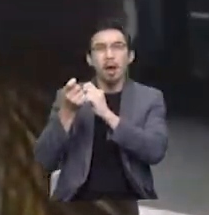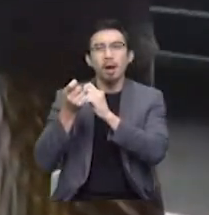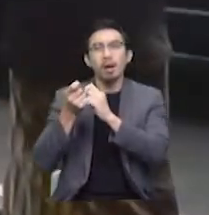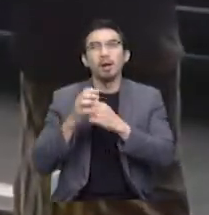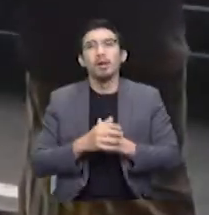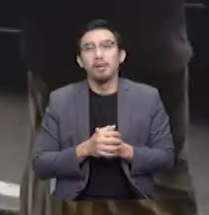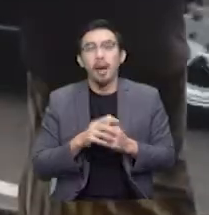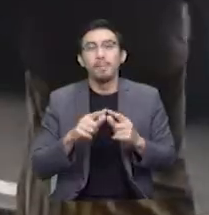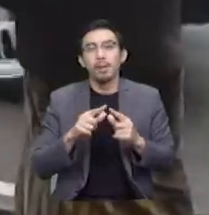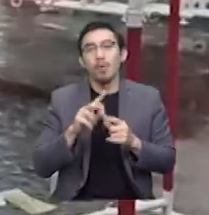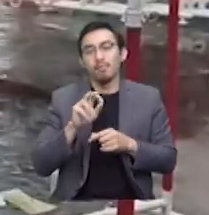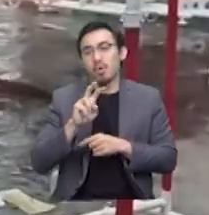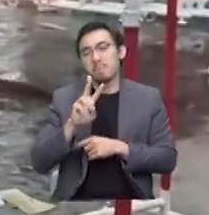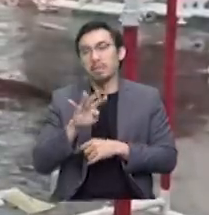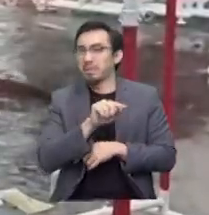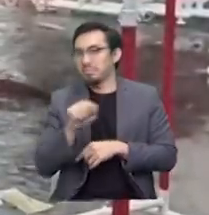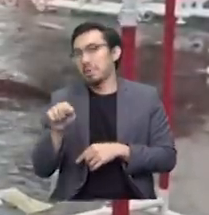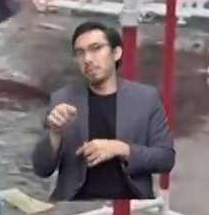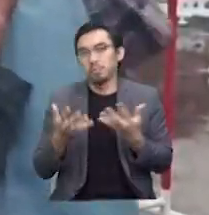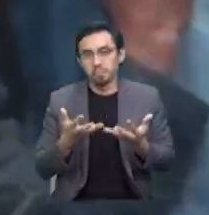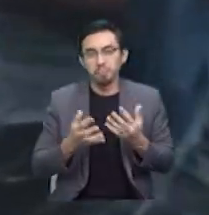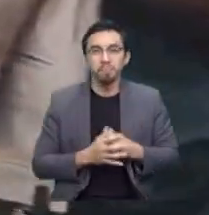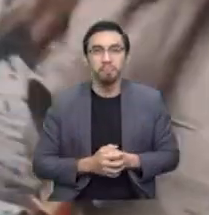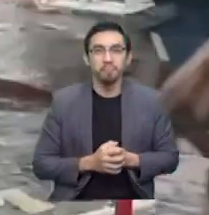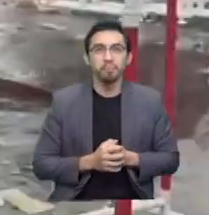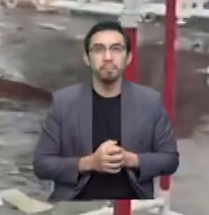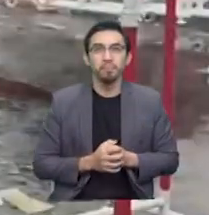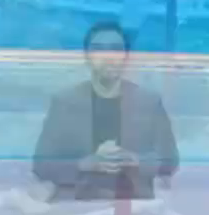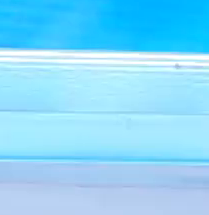Banten, Iskandar Nasution, iNews melaporkan.